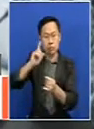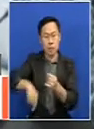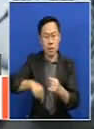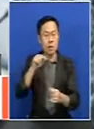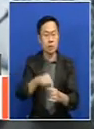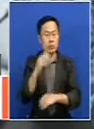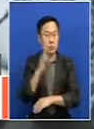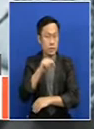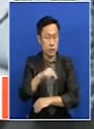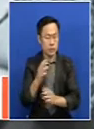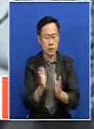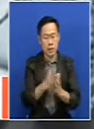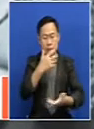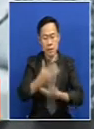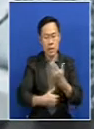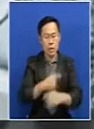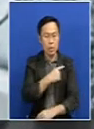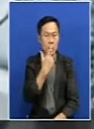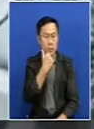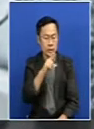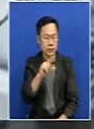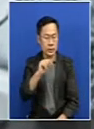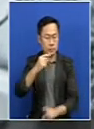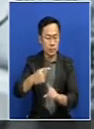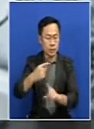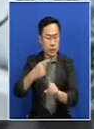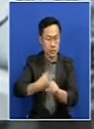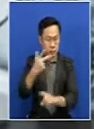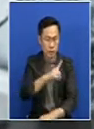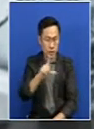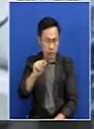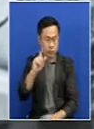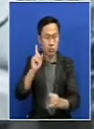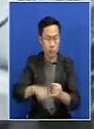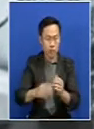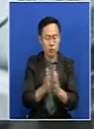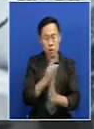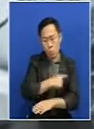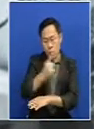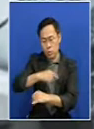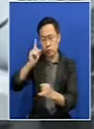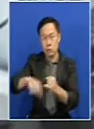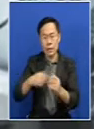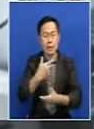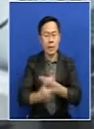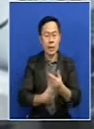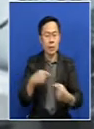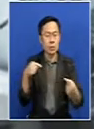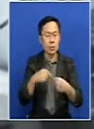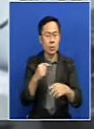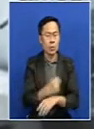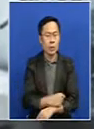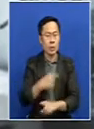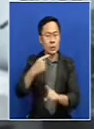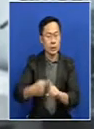ท้ายของ The Independent จะวางจำหน่ายในวันอาทิตย์ที่20มีนาคมนี้ค่ะส่วนฉบับรายวันฉบับสุดท้ายจะวางจำหน่ายในวันเส